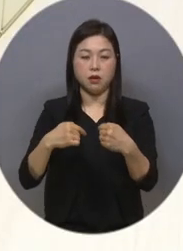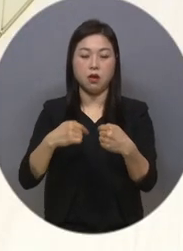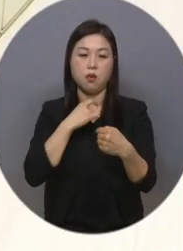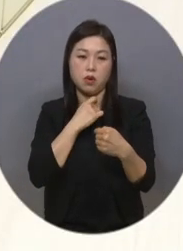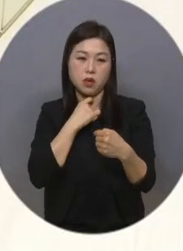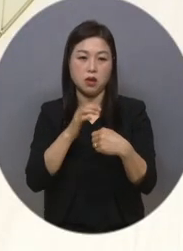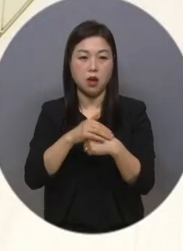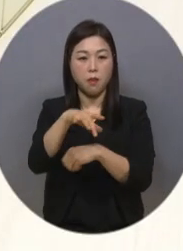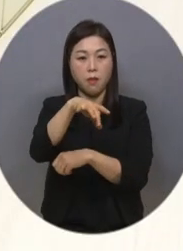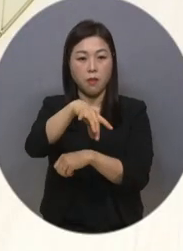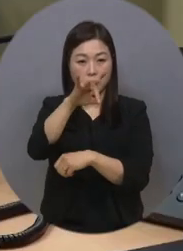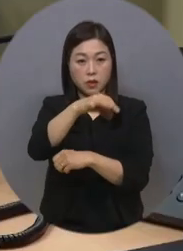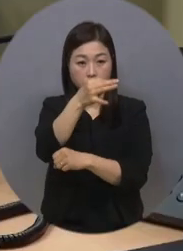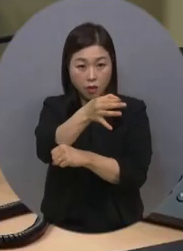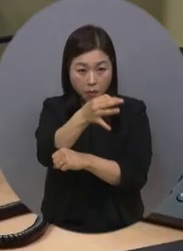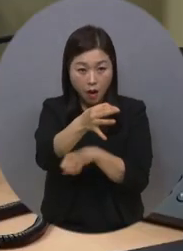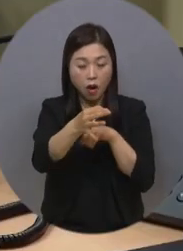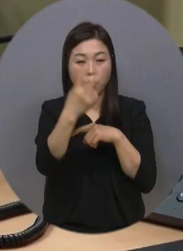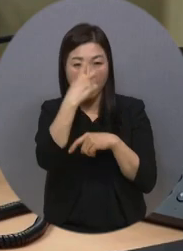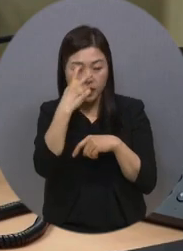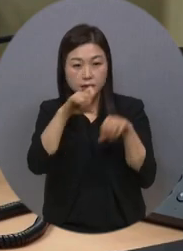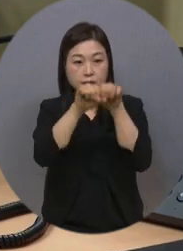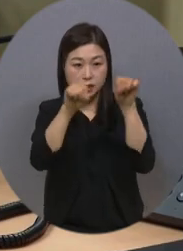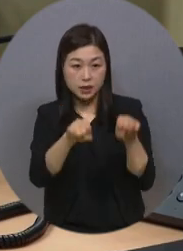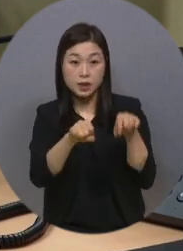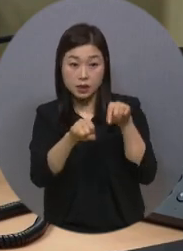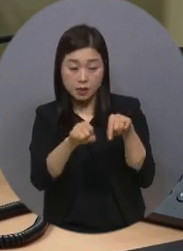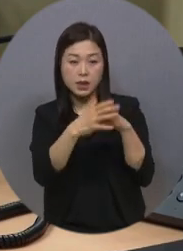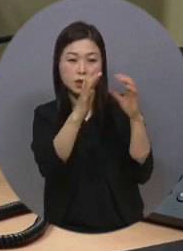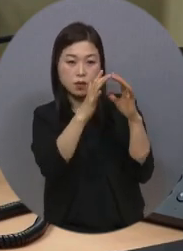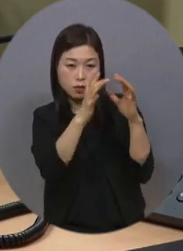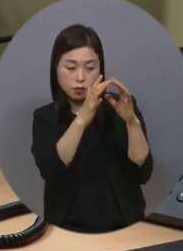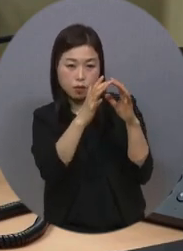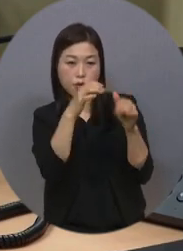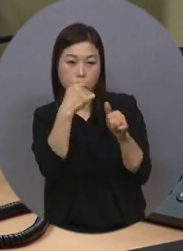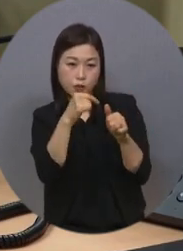참석하려는 경우 우선구매 관리 시스템을 통해 온라인으로 교육 참가를 신청하면 됩니다.